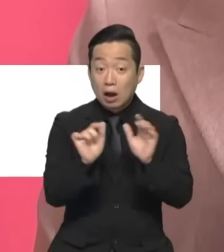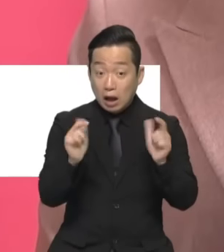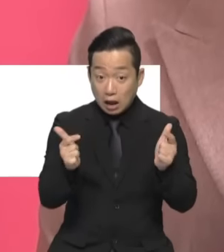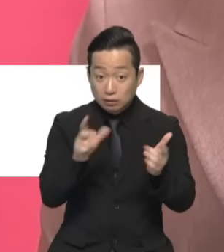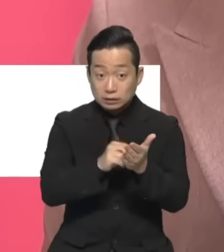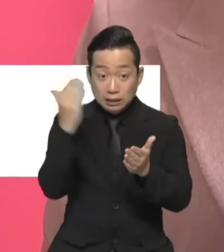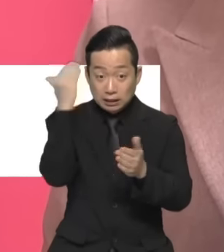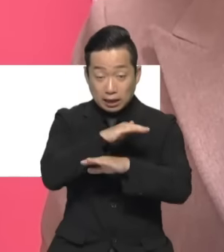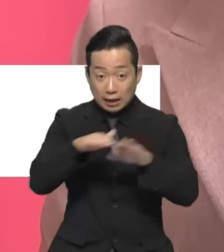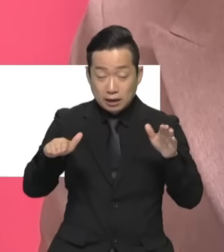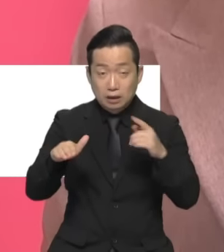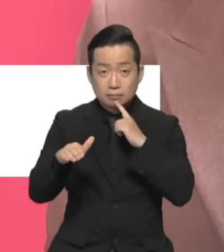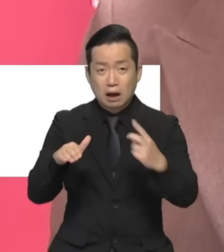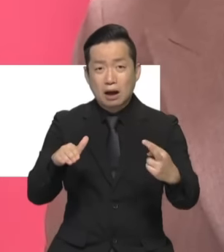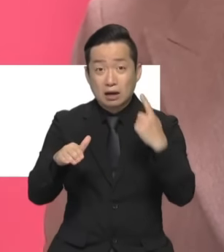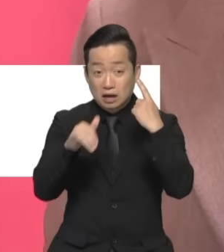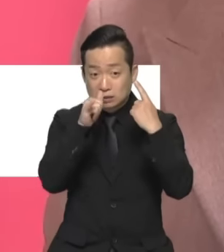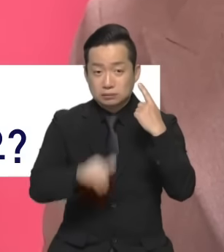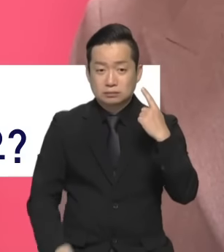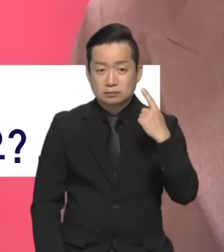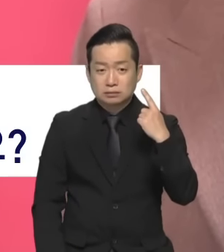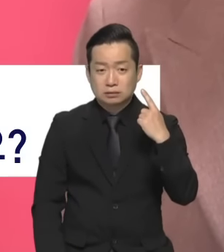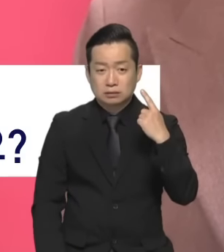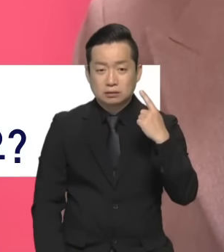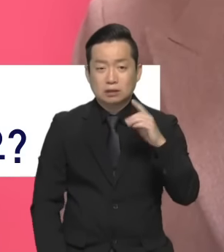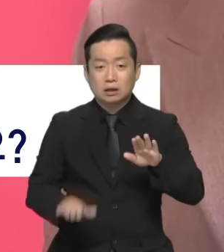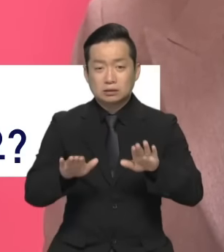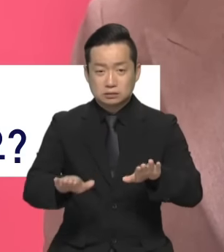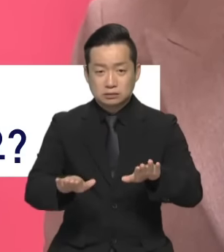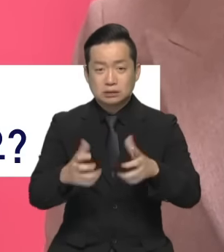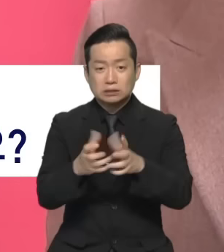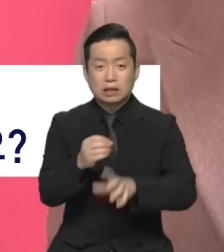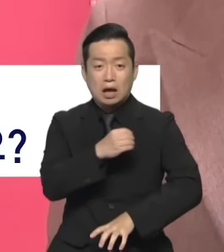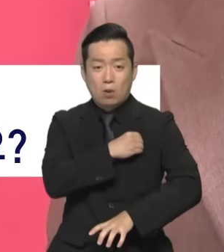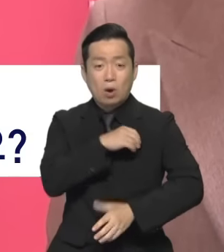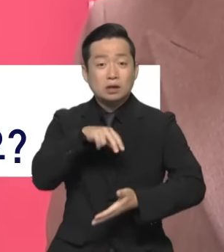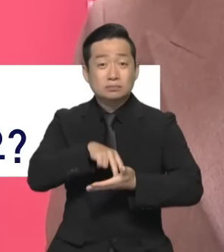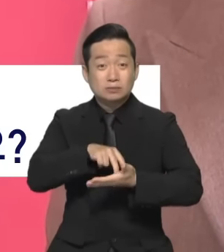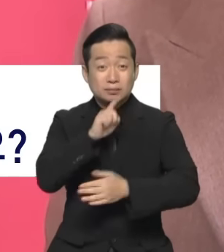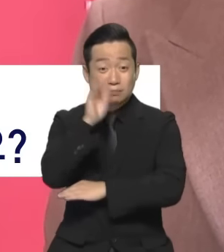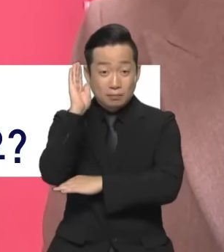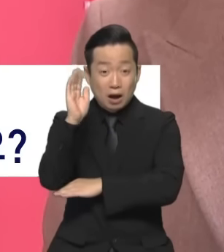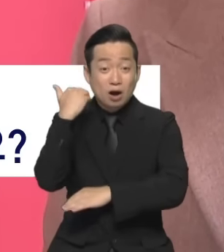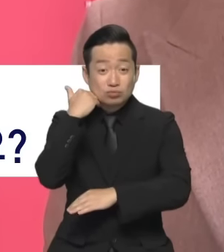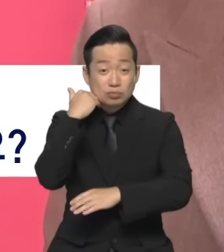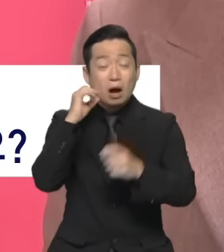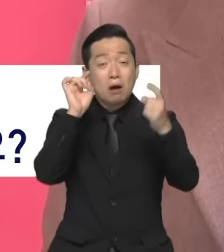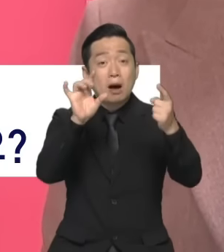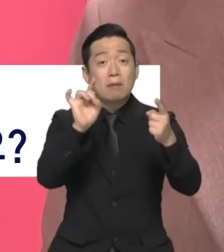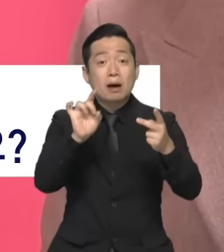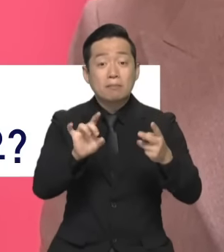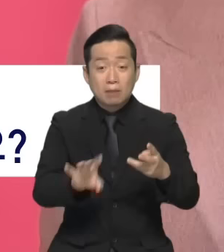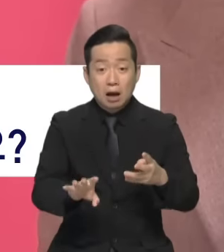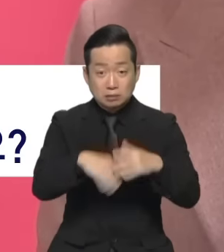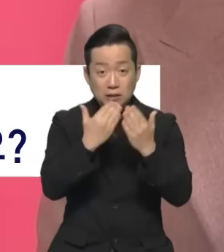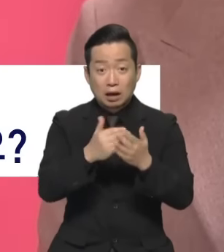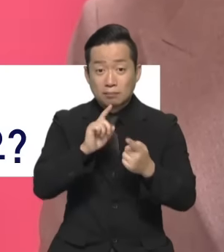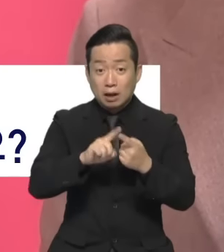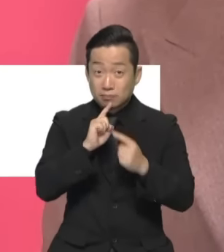문제가 깔끔하게 해결될 거라는 지적도 있는데 그럼 기본적으로 당원 신분에 대한 얘기잖아요. 그럼 예를 들어서 누구 하나하나 나올 때마다 다 얘기해 줘야